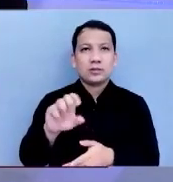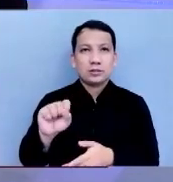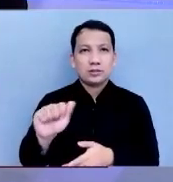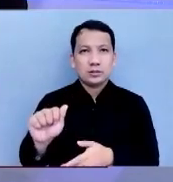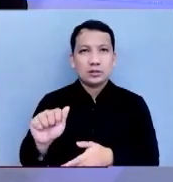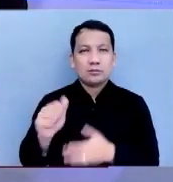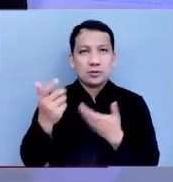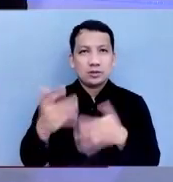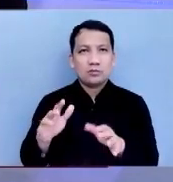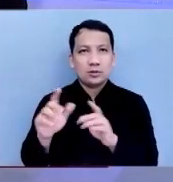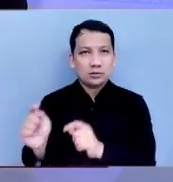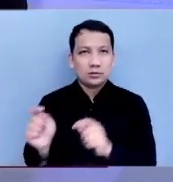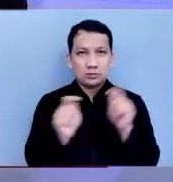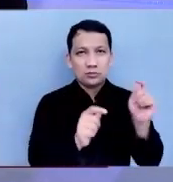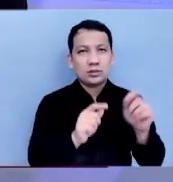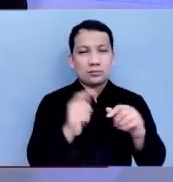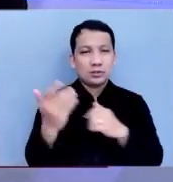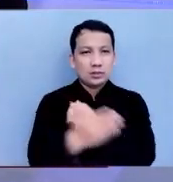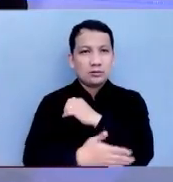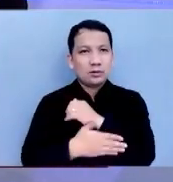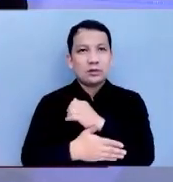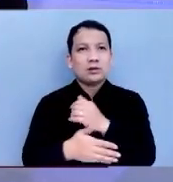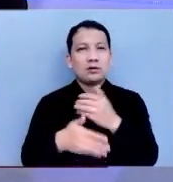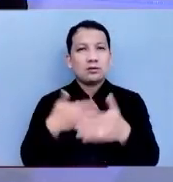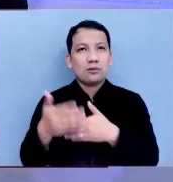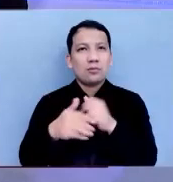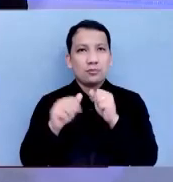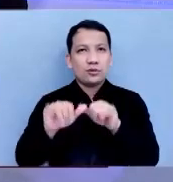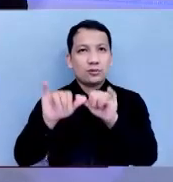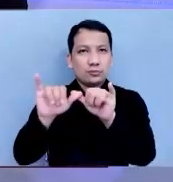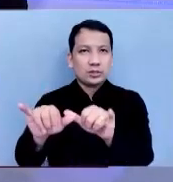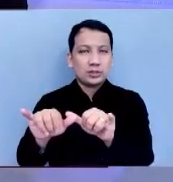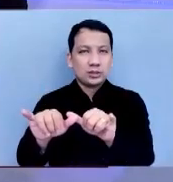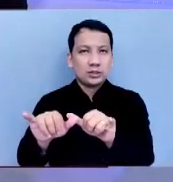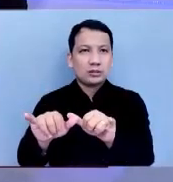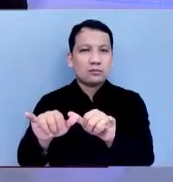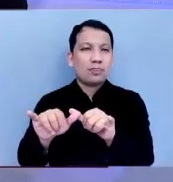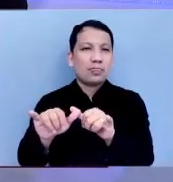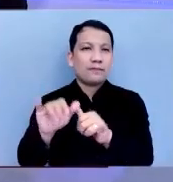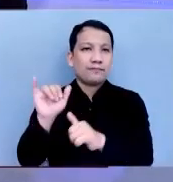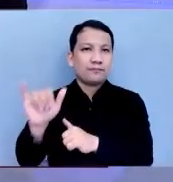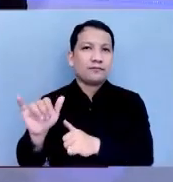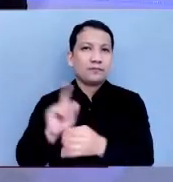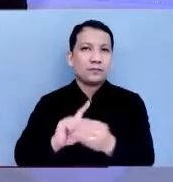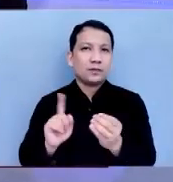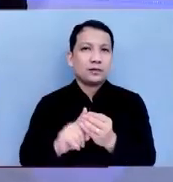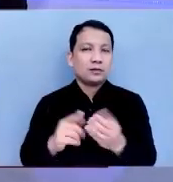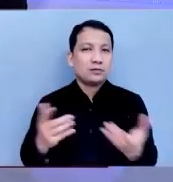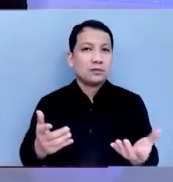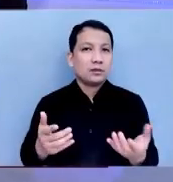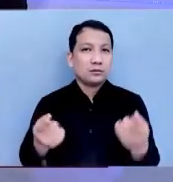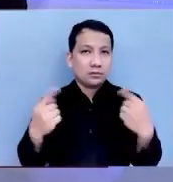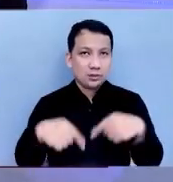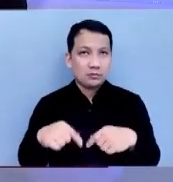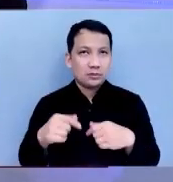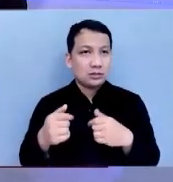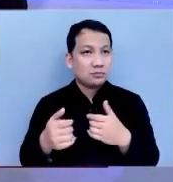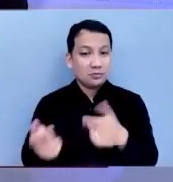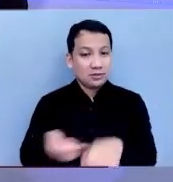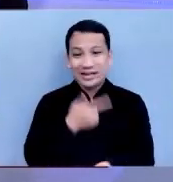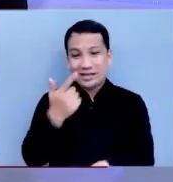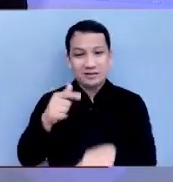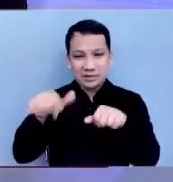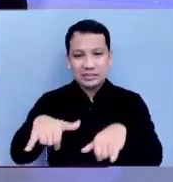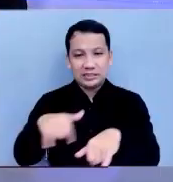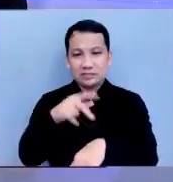noon, sila po'y dadalhin na sa ibang bansa kung saan sila permanenteng itutuloy. Sa makatwid, hindi naman po sila permanenteng ititira dito